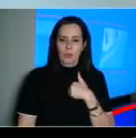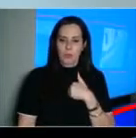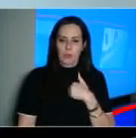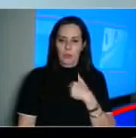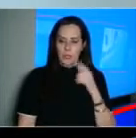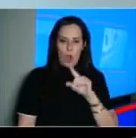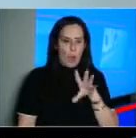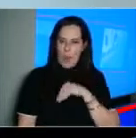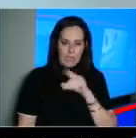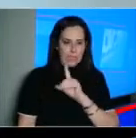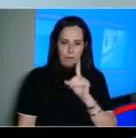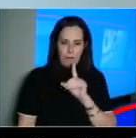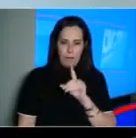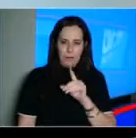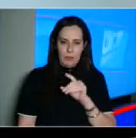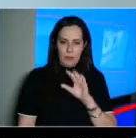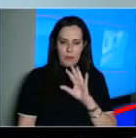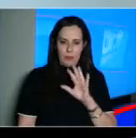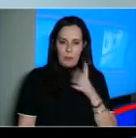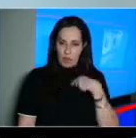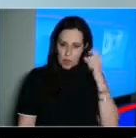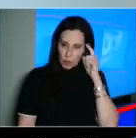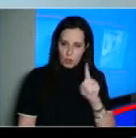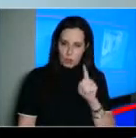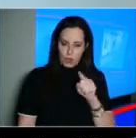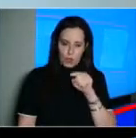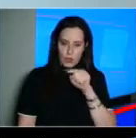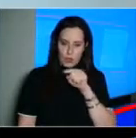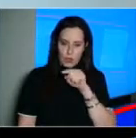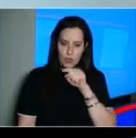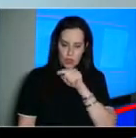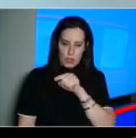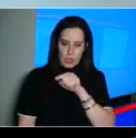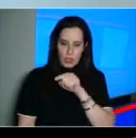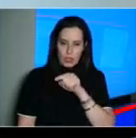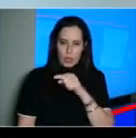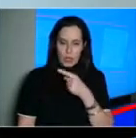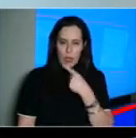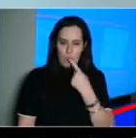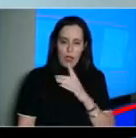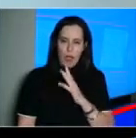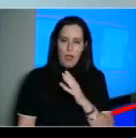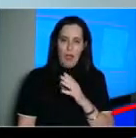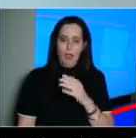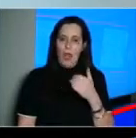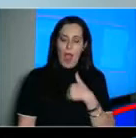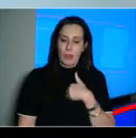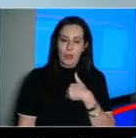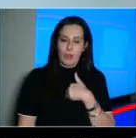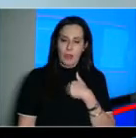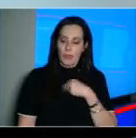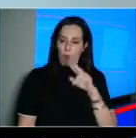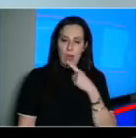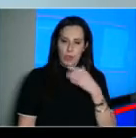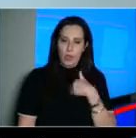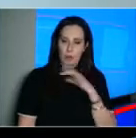אני לא מסכים עם מה שאני חושב שאילה שלם בערד אומרת. אני יכול